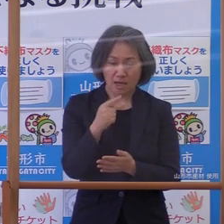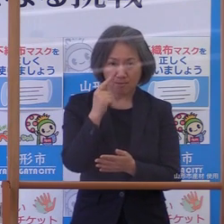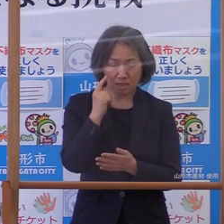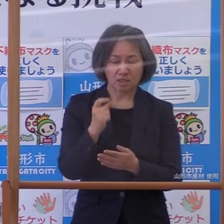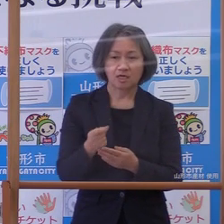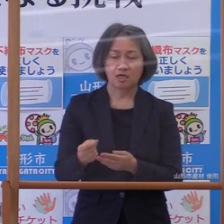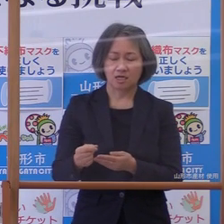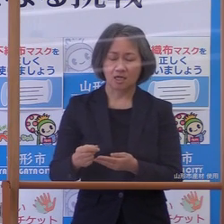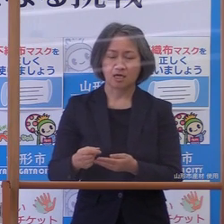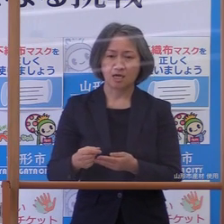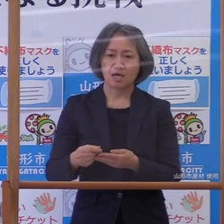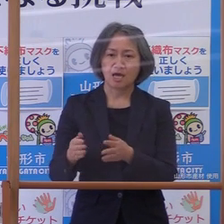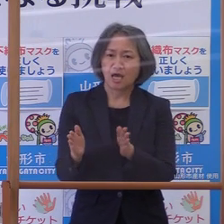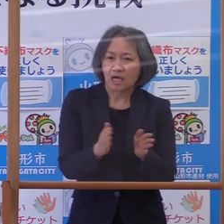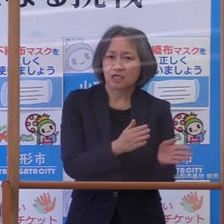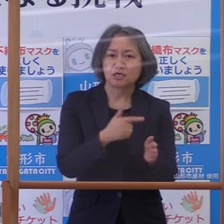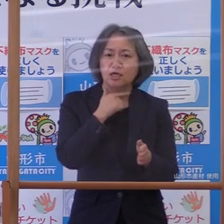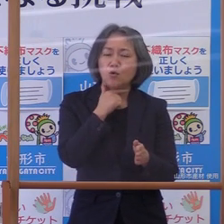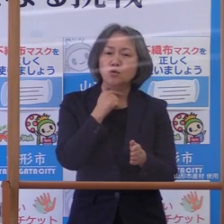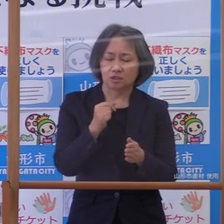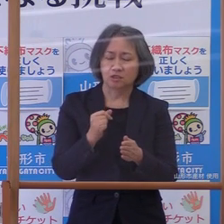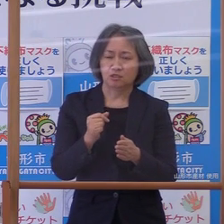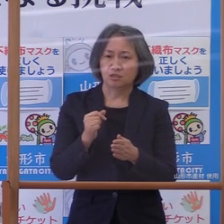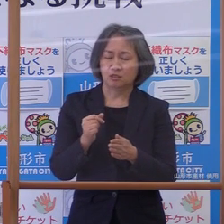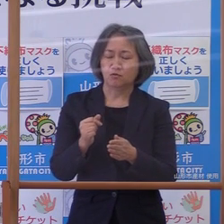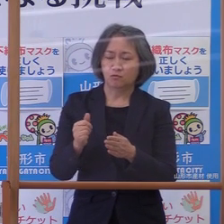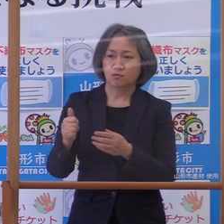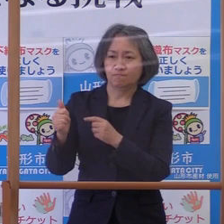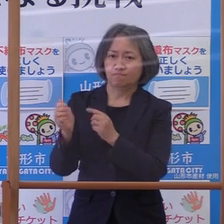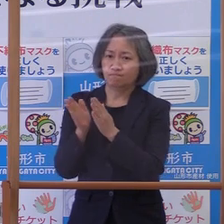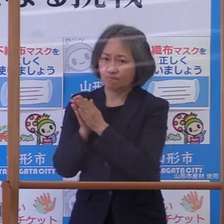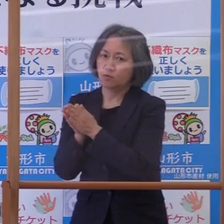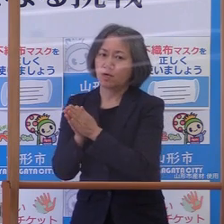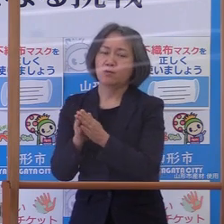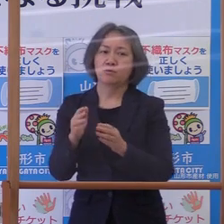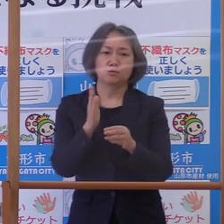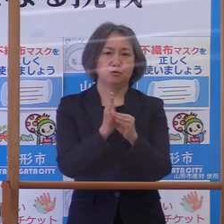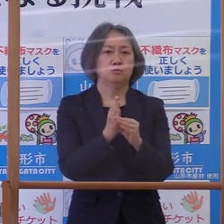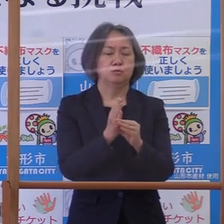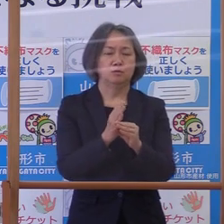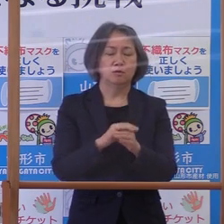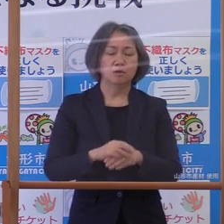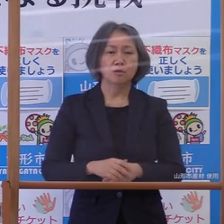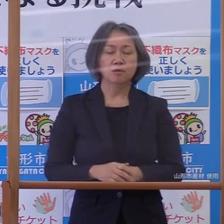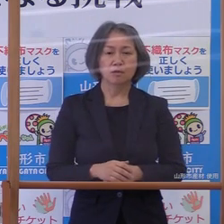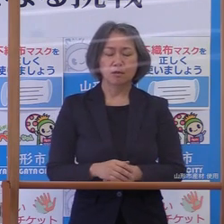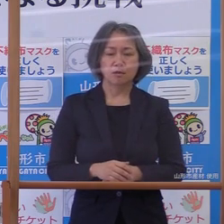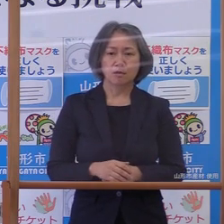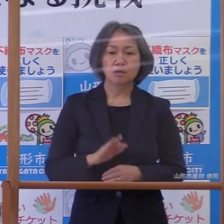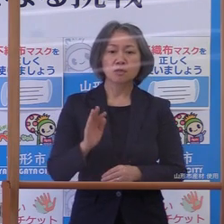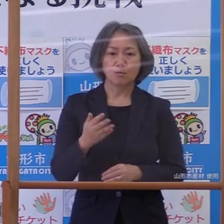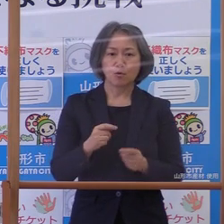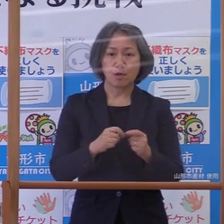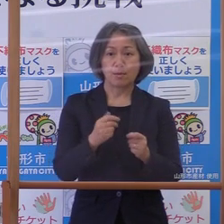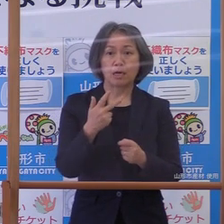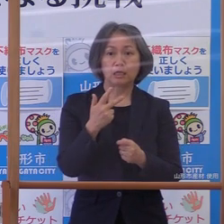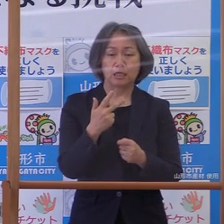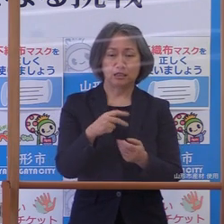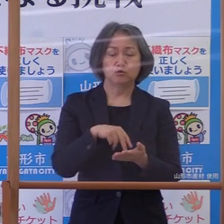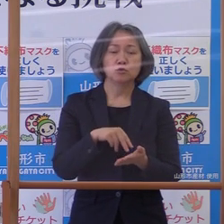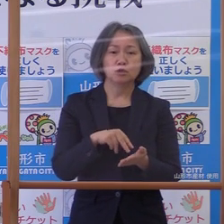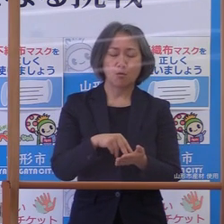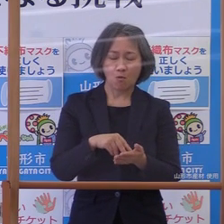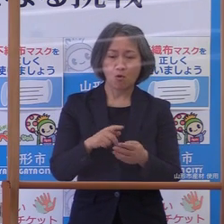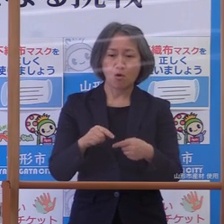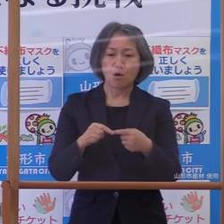運び出してほしいということは再三伝えているというような状況です。ただあの我々も今中に入れるという状況でございますので、中